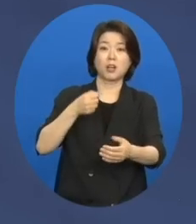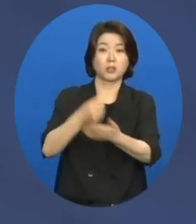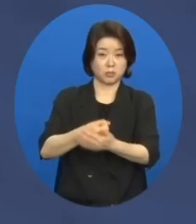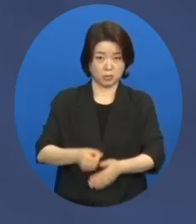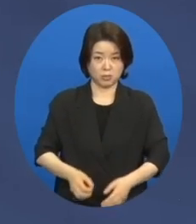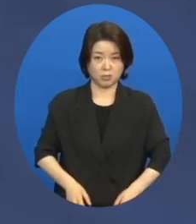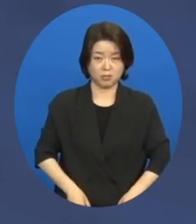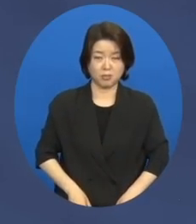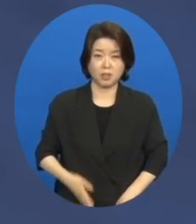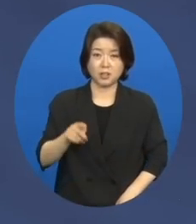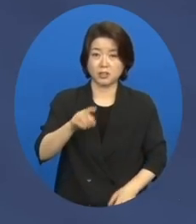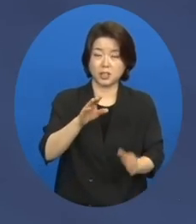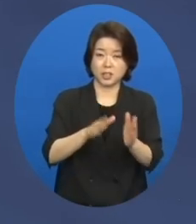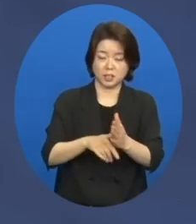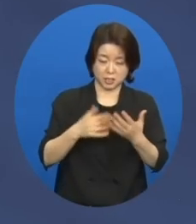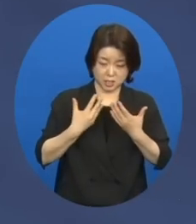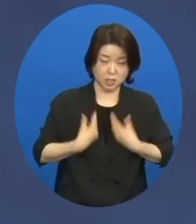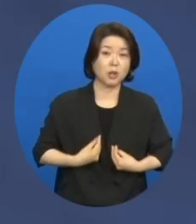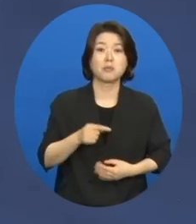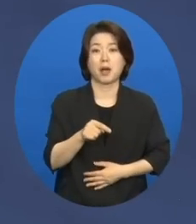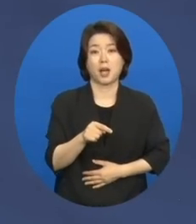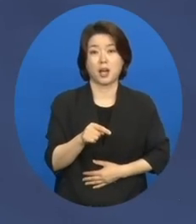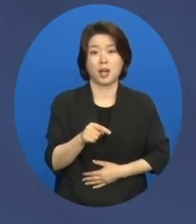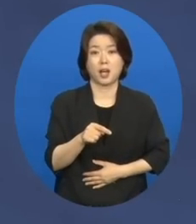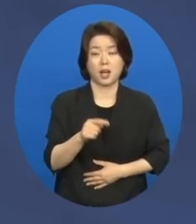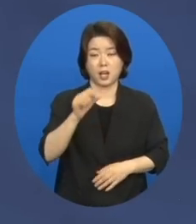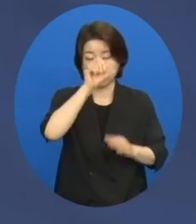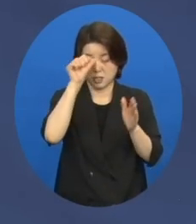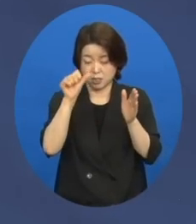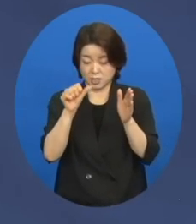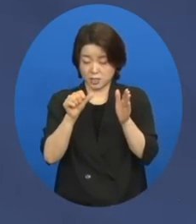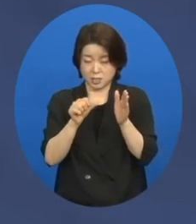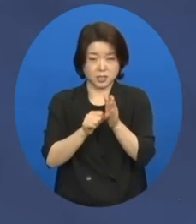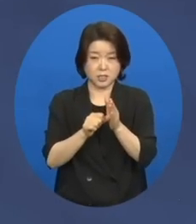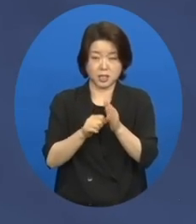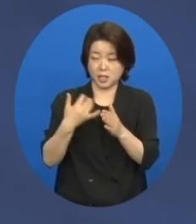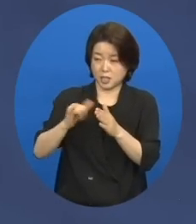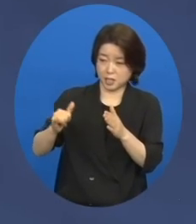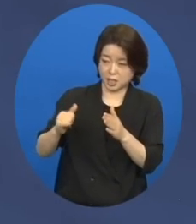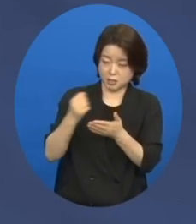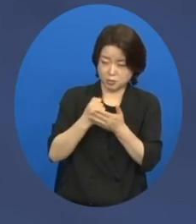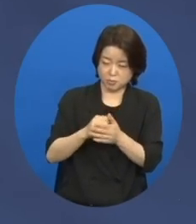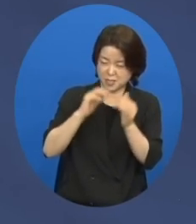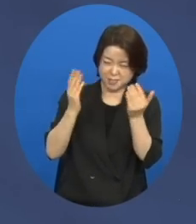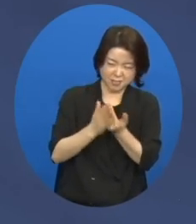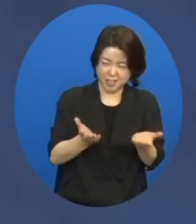근데 이때 이 절망 말이죠. 일생일 때 가족의 운명까지 다 걸고